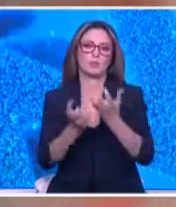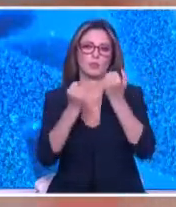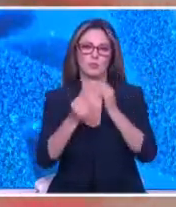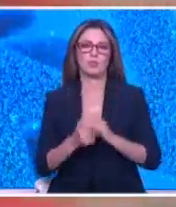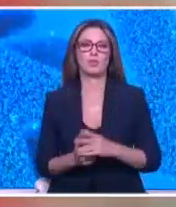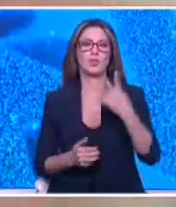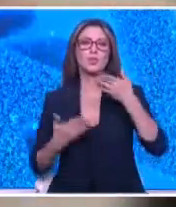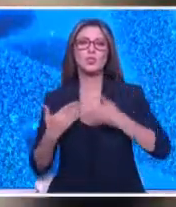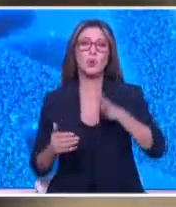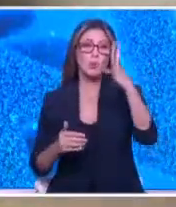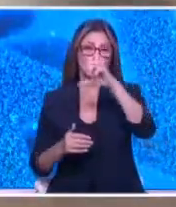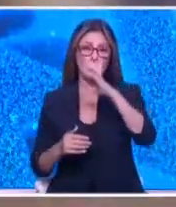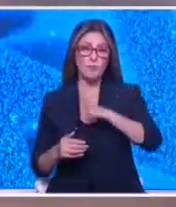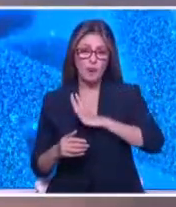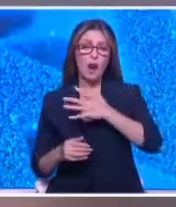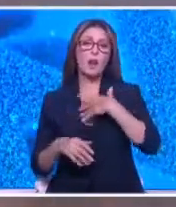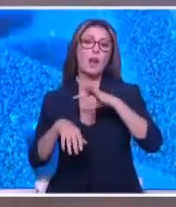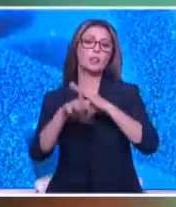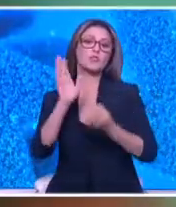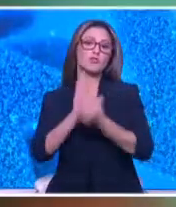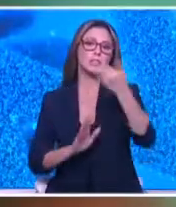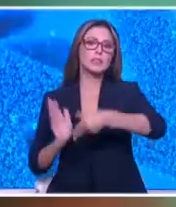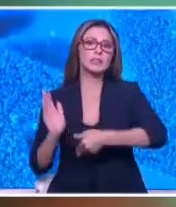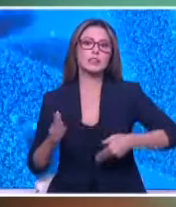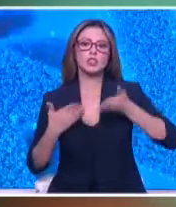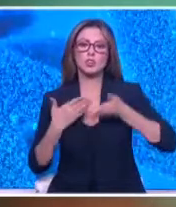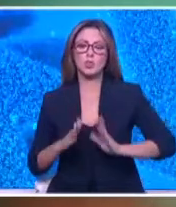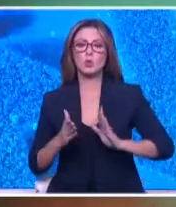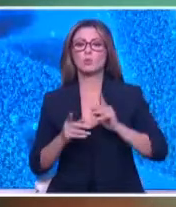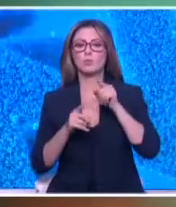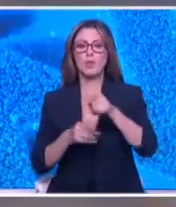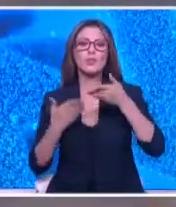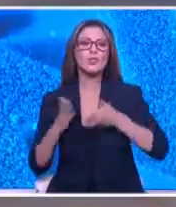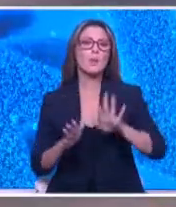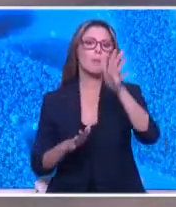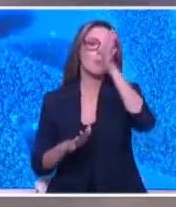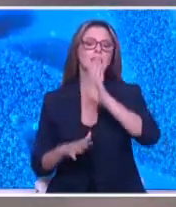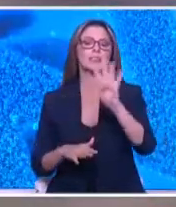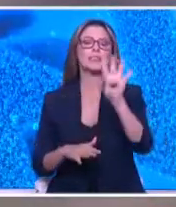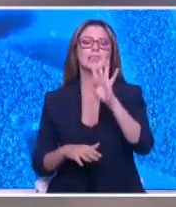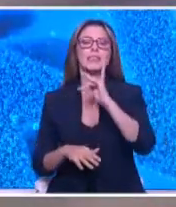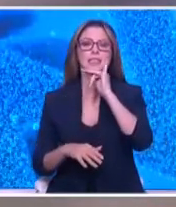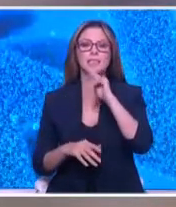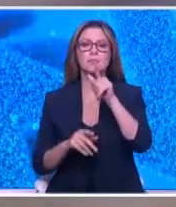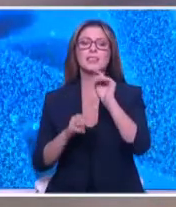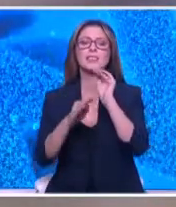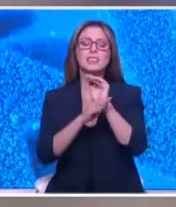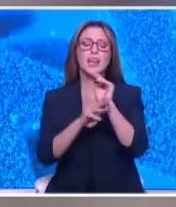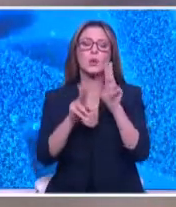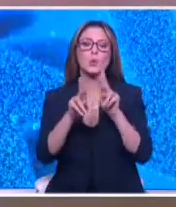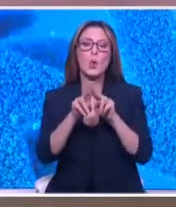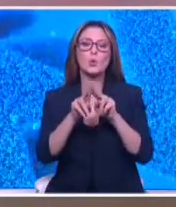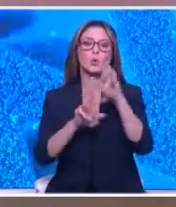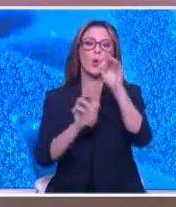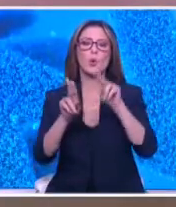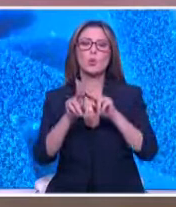Doğuma 4 ay varken sezaryen ile dünyaya geldi. Doğduğunda 540 gramdı. Rabia bebek yaşama kök hücre tedavisiyle